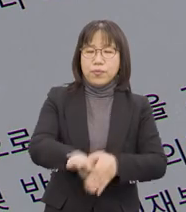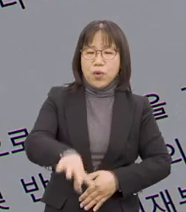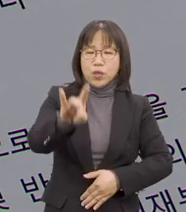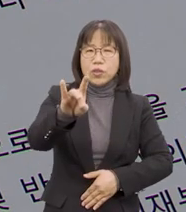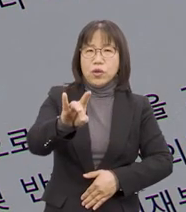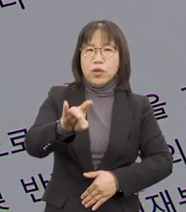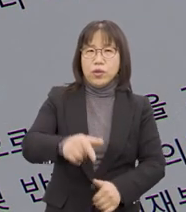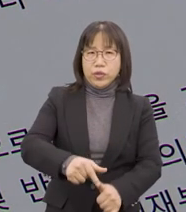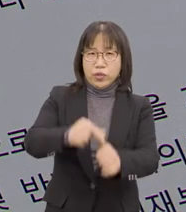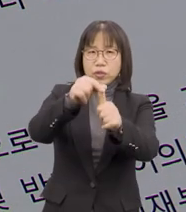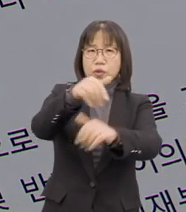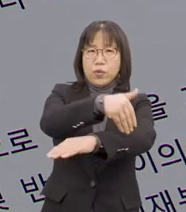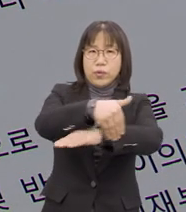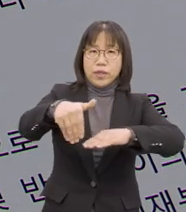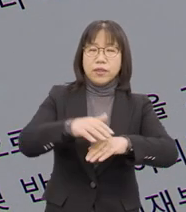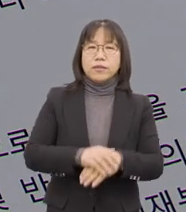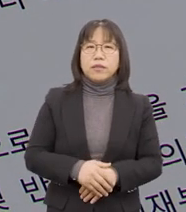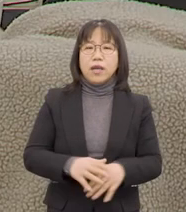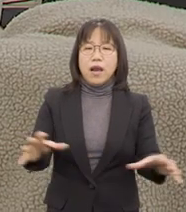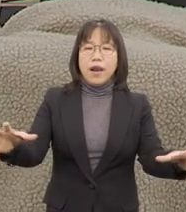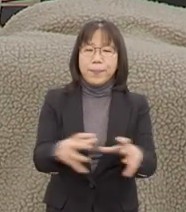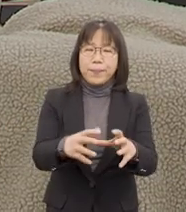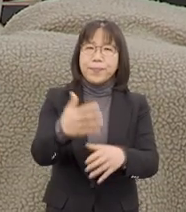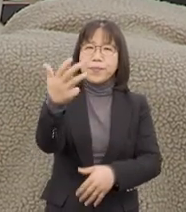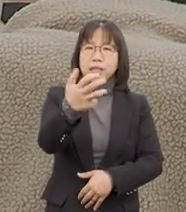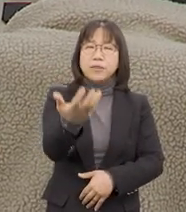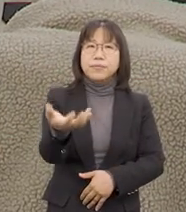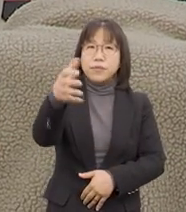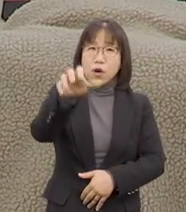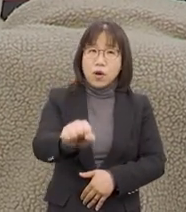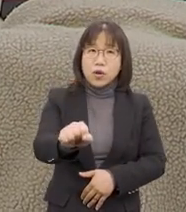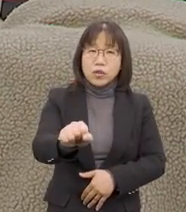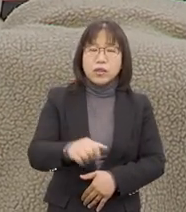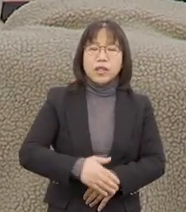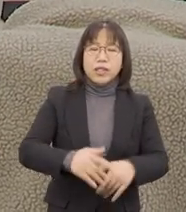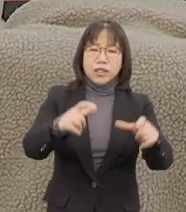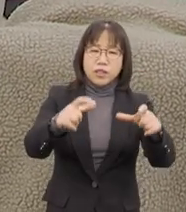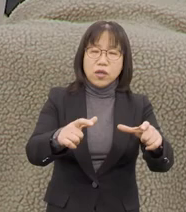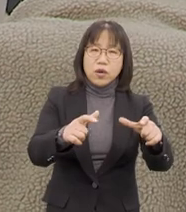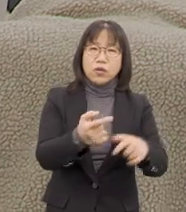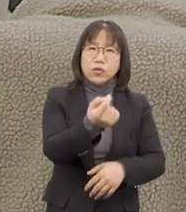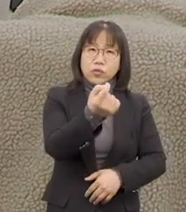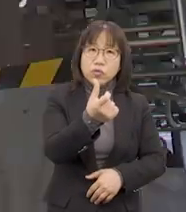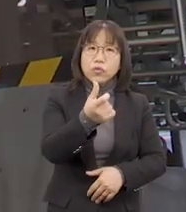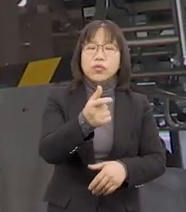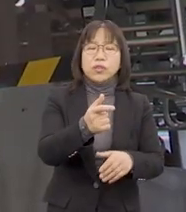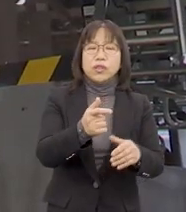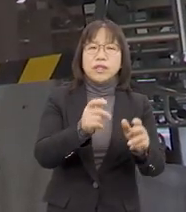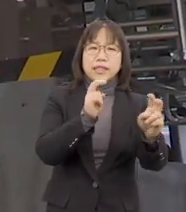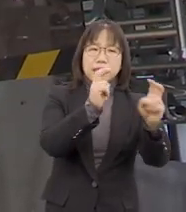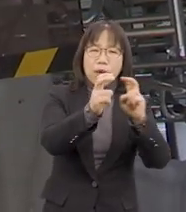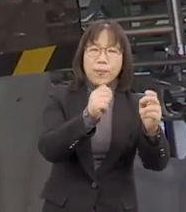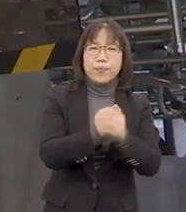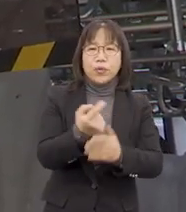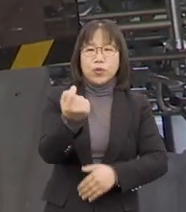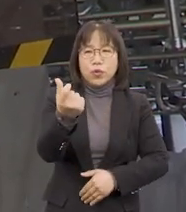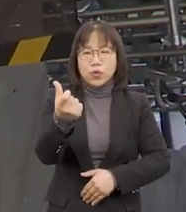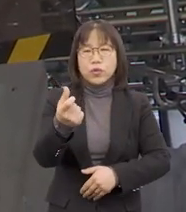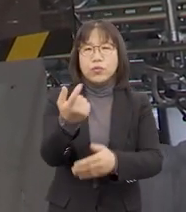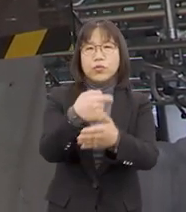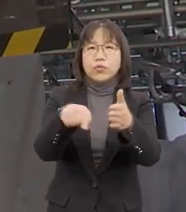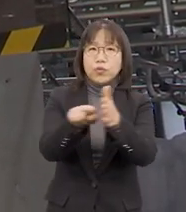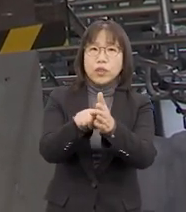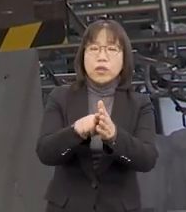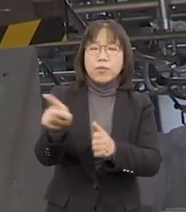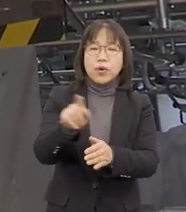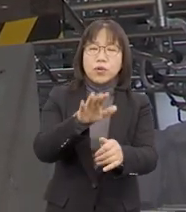우선 선정할 계획입니다 또한 강소 분은 총 80억 원 규모로 지역 내 중소기업과 소상공인을 위한